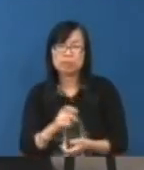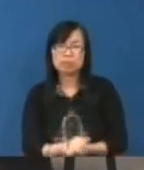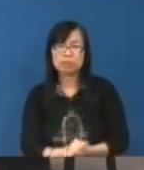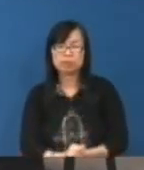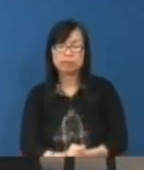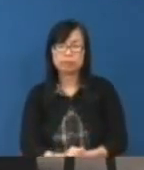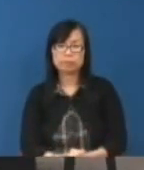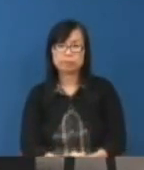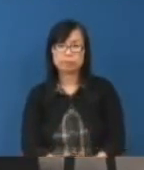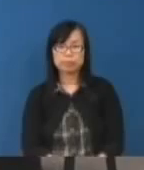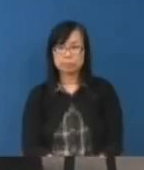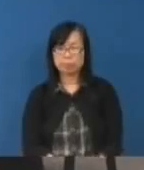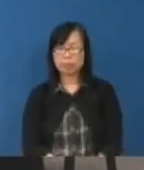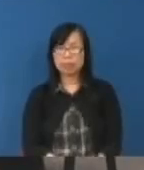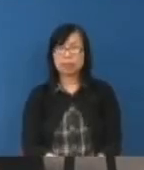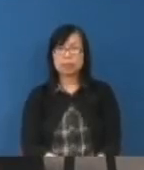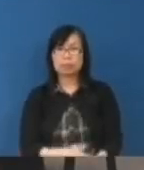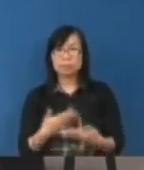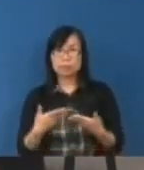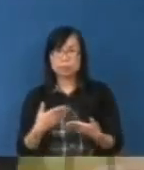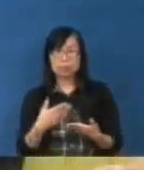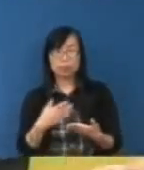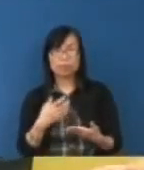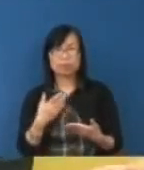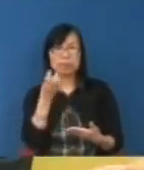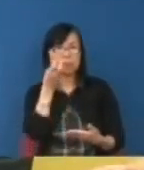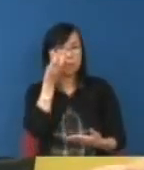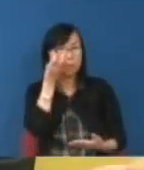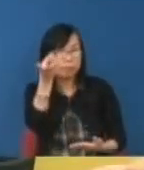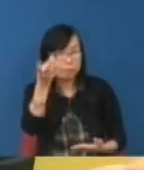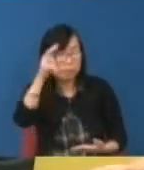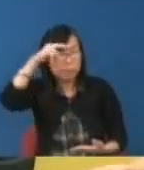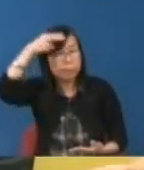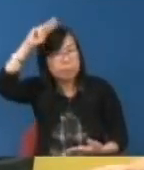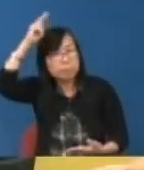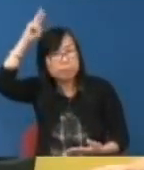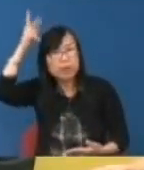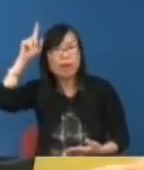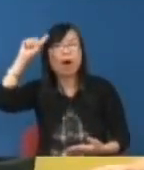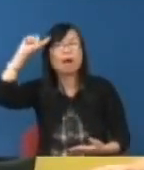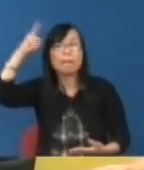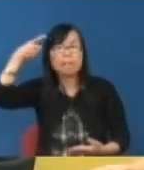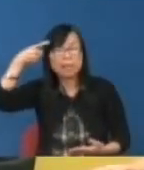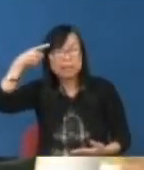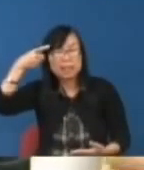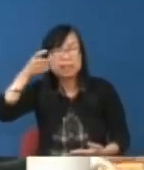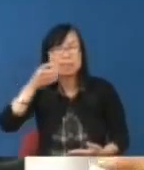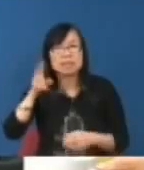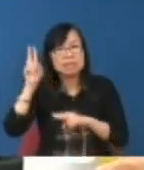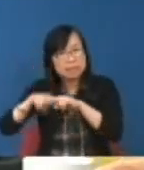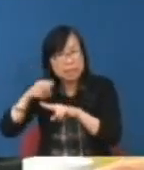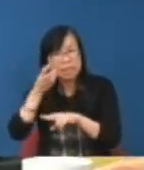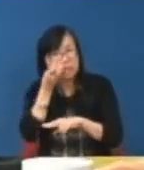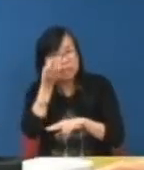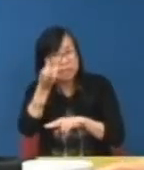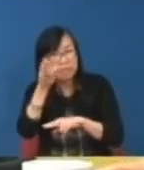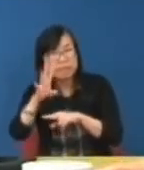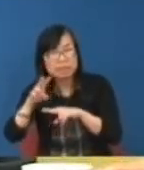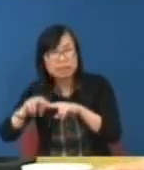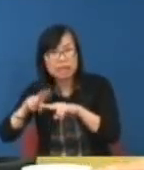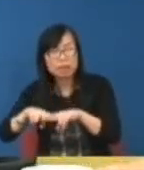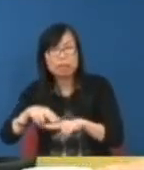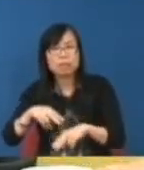嘅喎。咁所以如果你中咗呢樣嘢嘅時候，今日你歧視菲律賓嘅外佣，聽日就歧視大陸人。後日咪歧